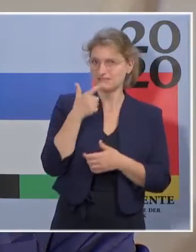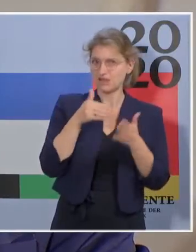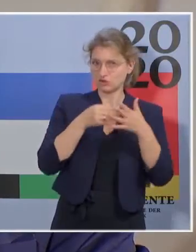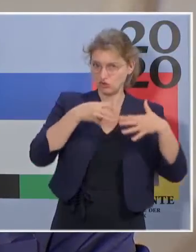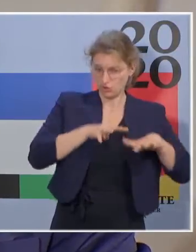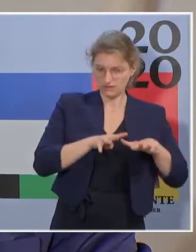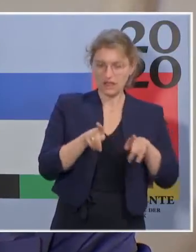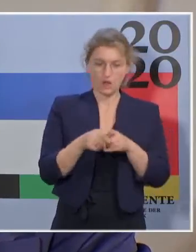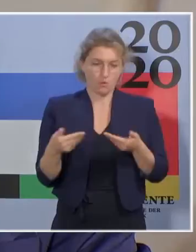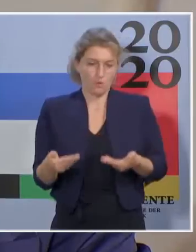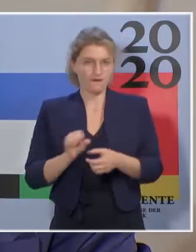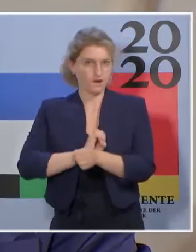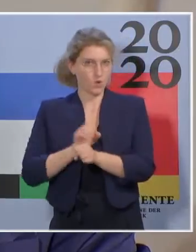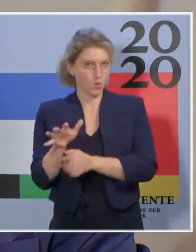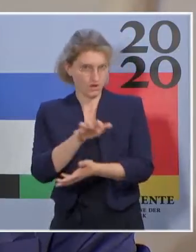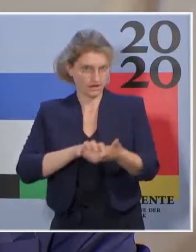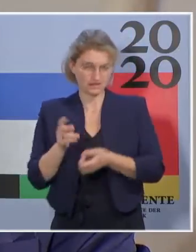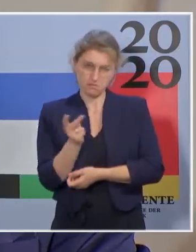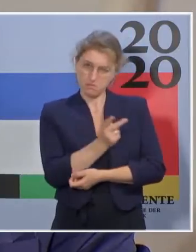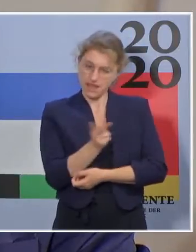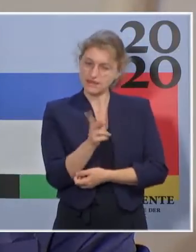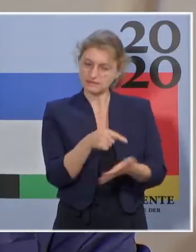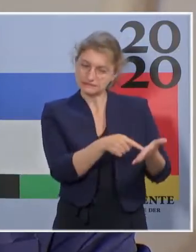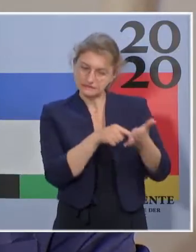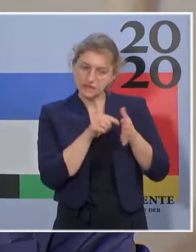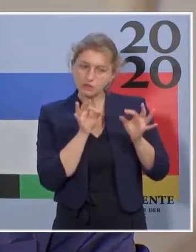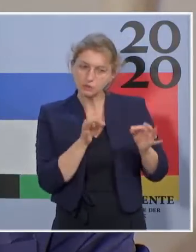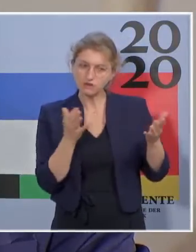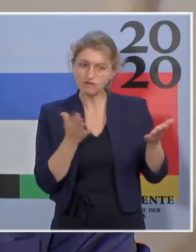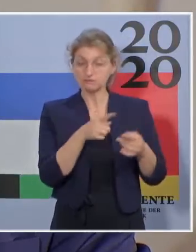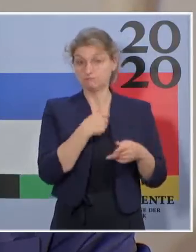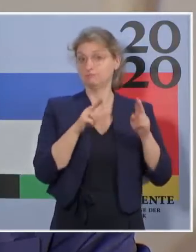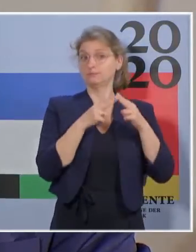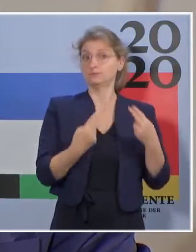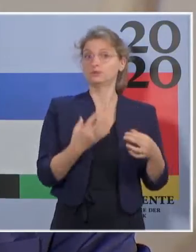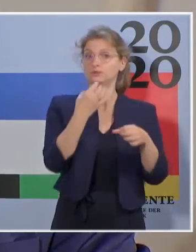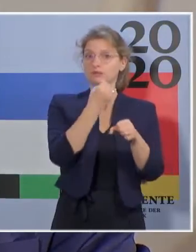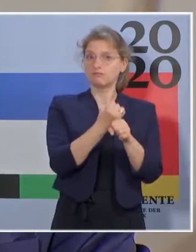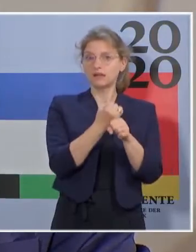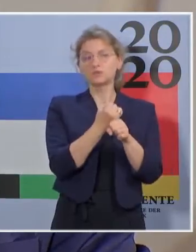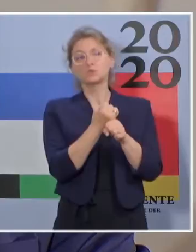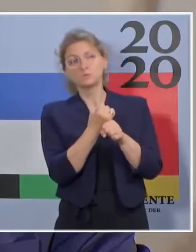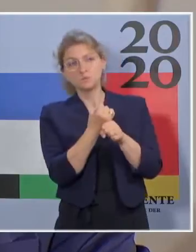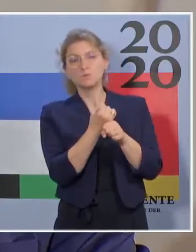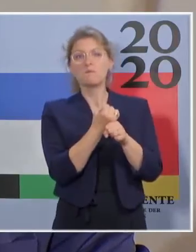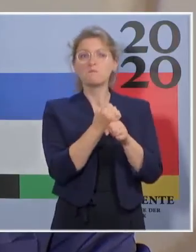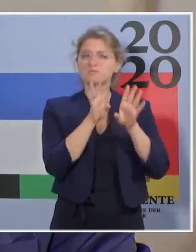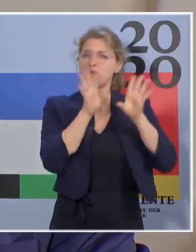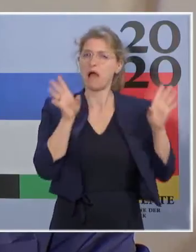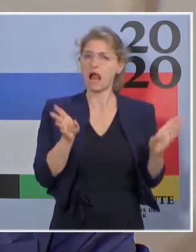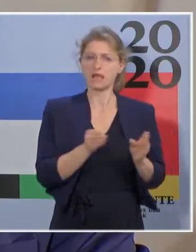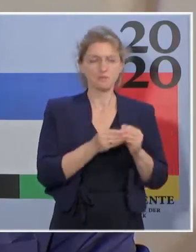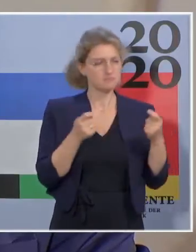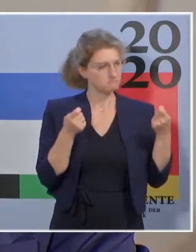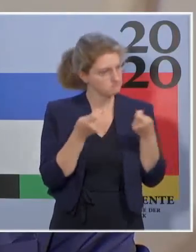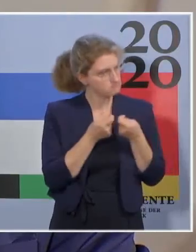aktuelle Corona-Krise gezeigt haben, dass unsere Bundesverfassung grundsätzlich sehr gut